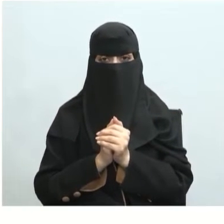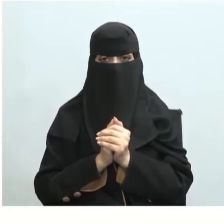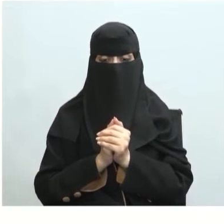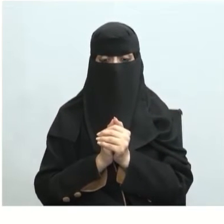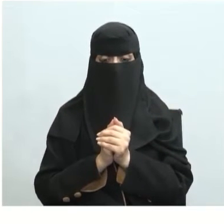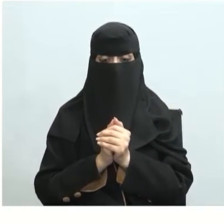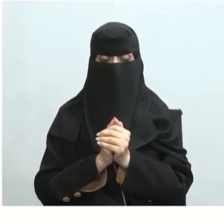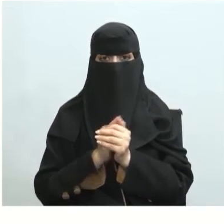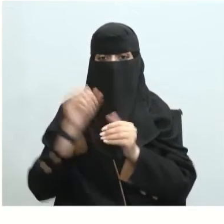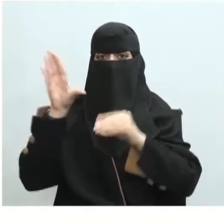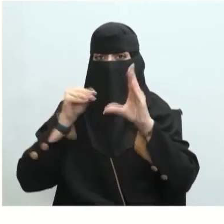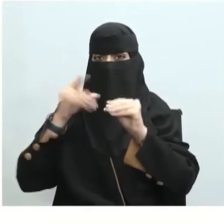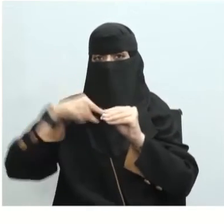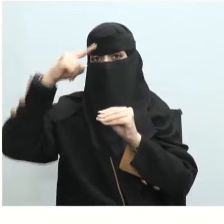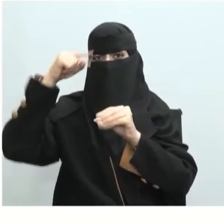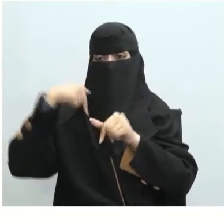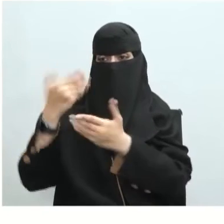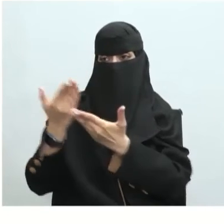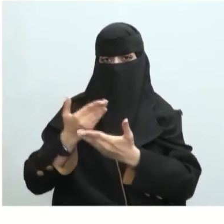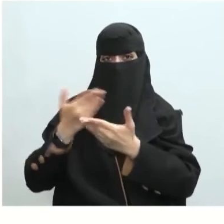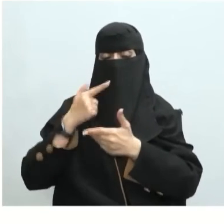القراءه ممتاز القصص والامثله